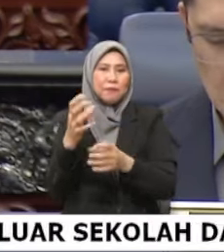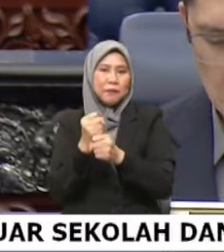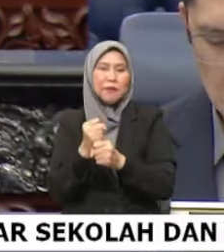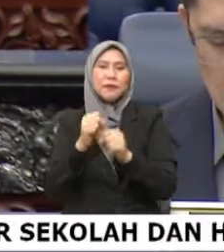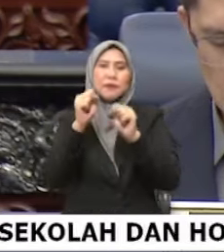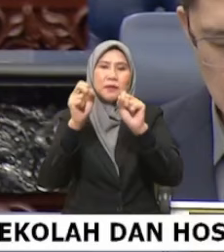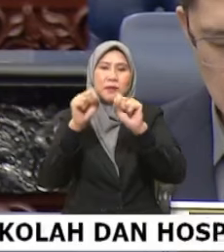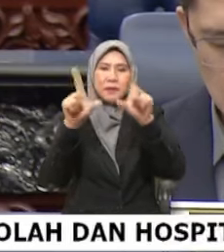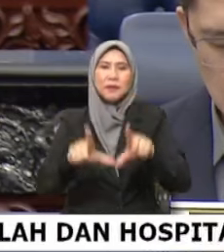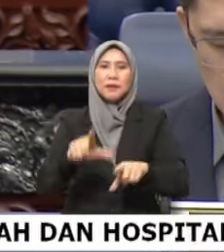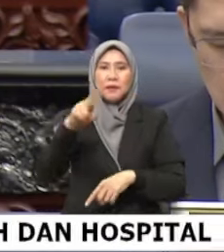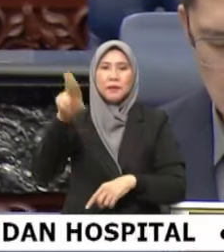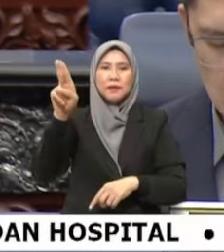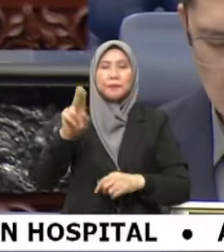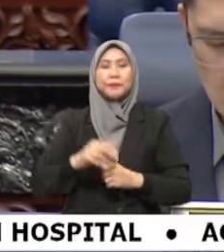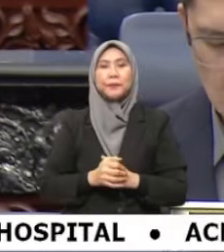dengan